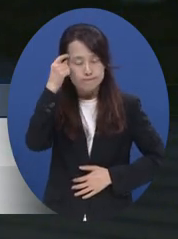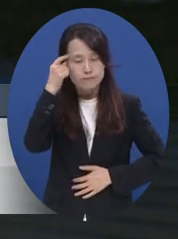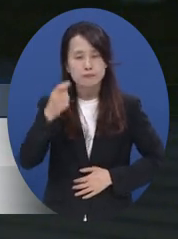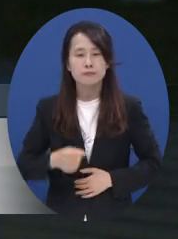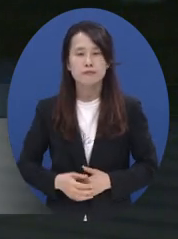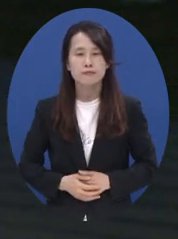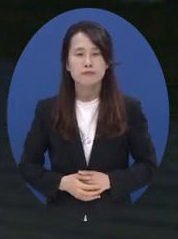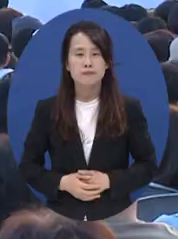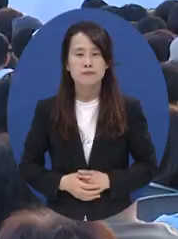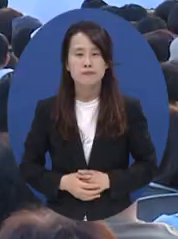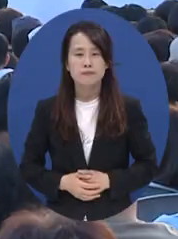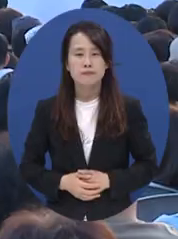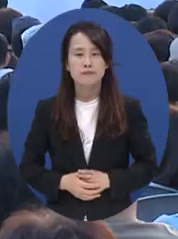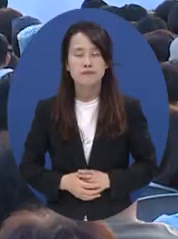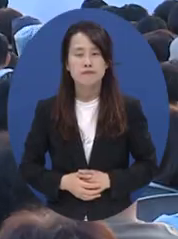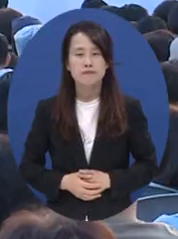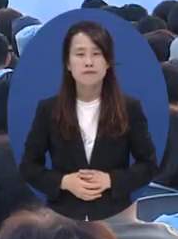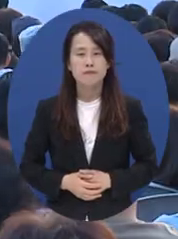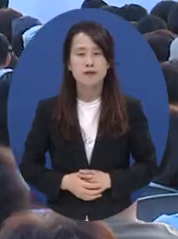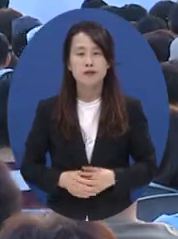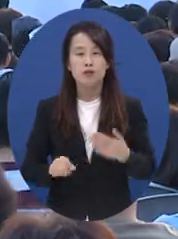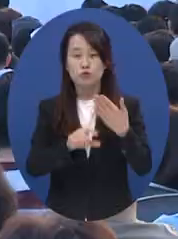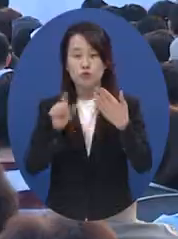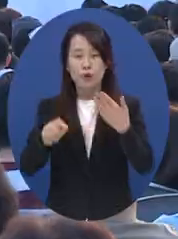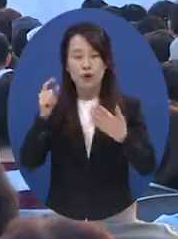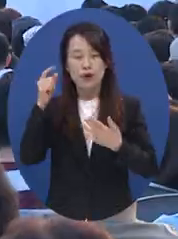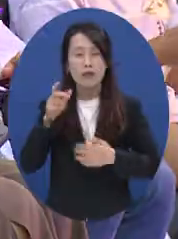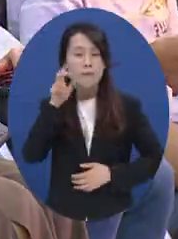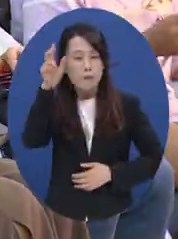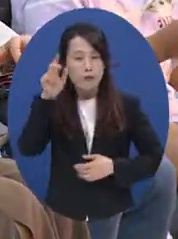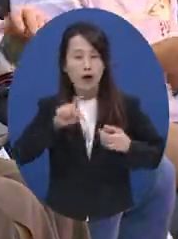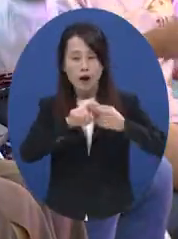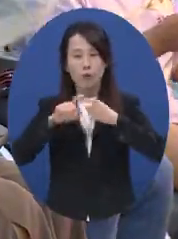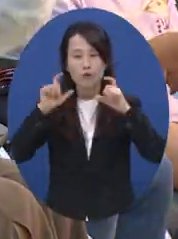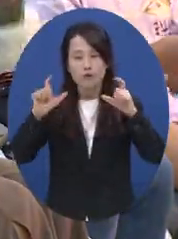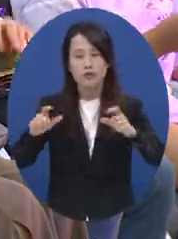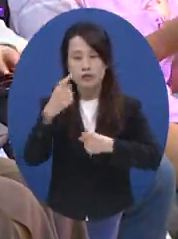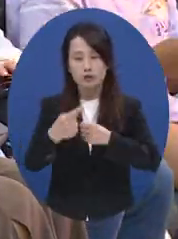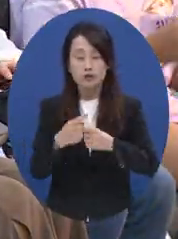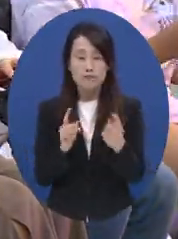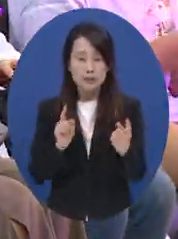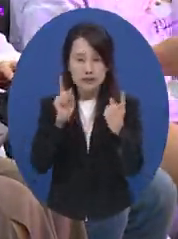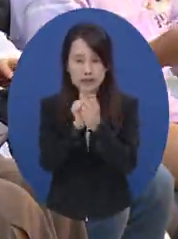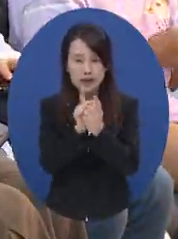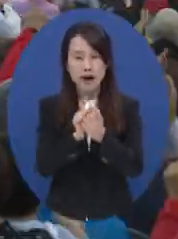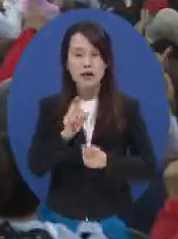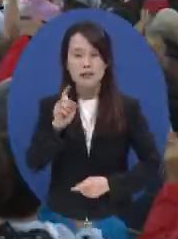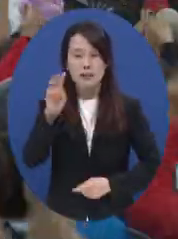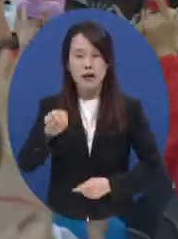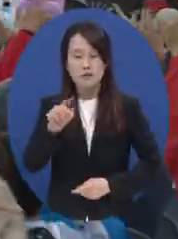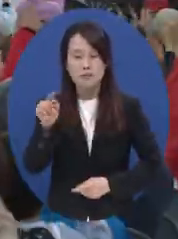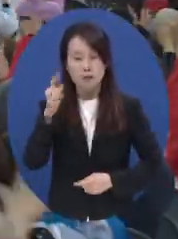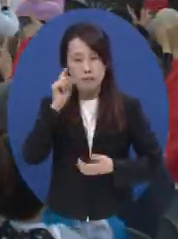자리라고 생각을 하고요. 오는 9월에는 평양 공동선언 1주년을 맞아 DMZ 평화